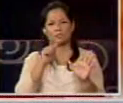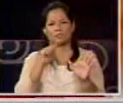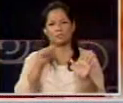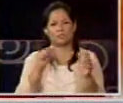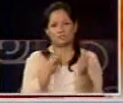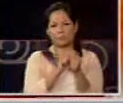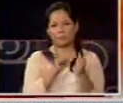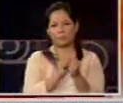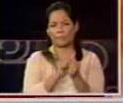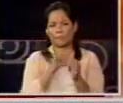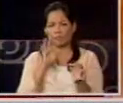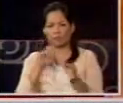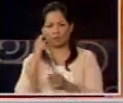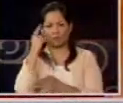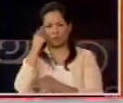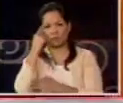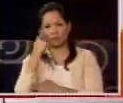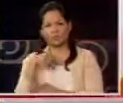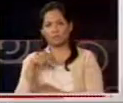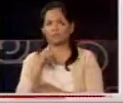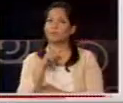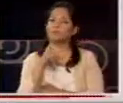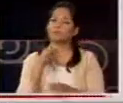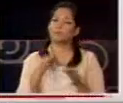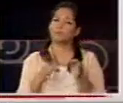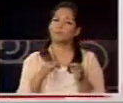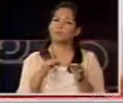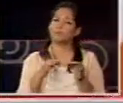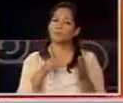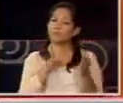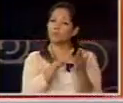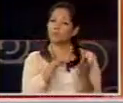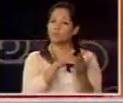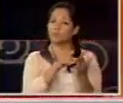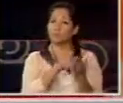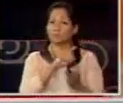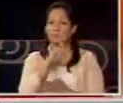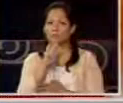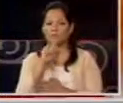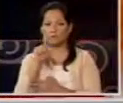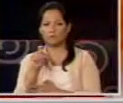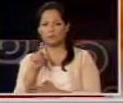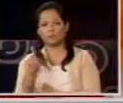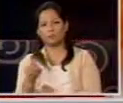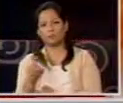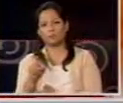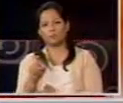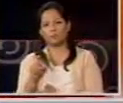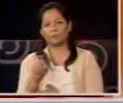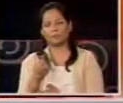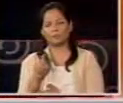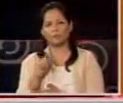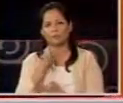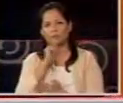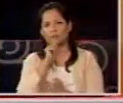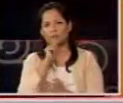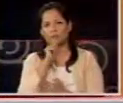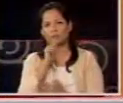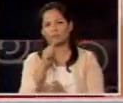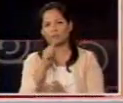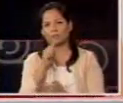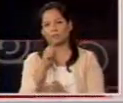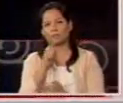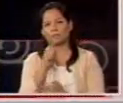ho ang insinuation ng mga prosecutors, no? Dun sa pagtatanong nila. Hindi po yan valid, no?